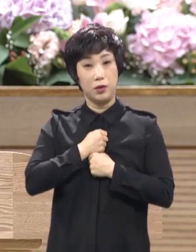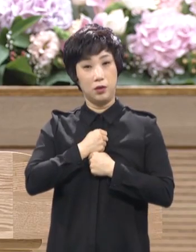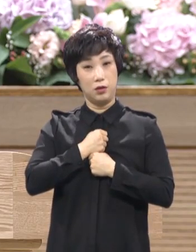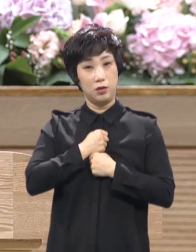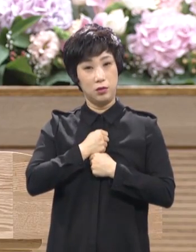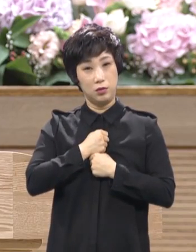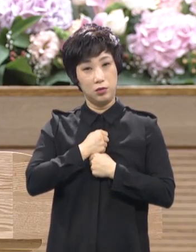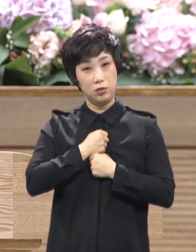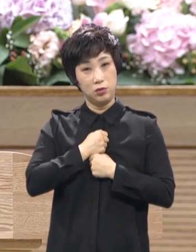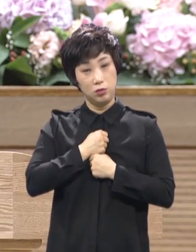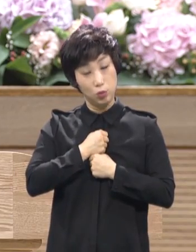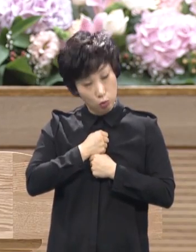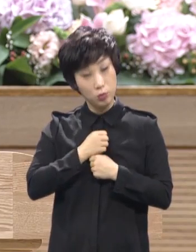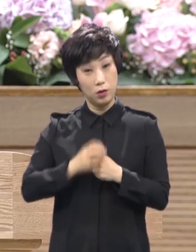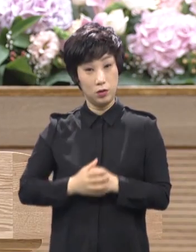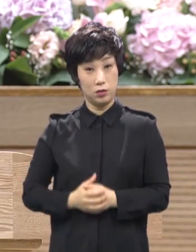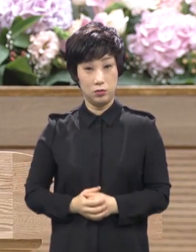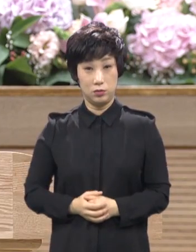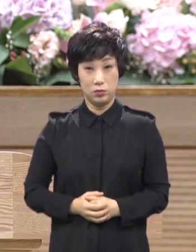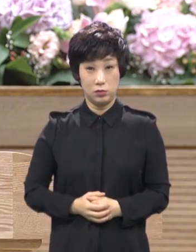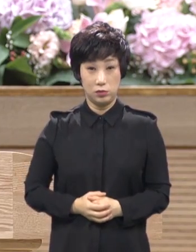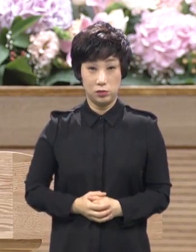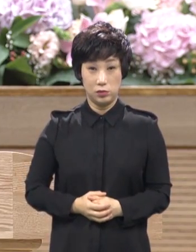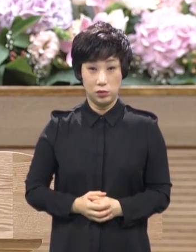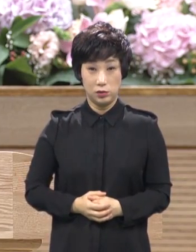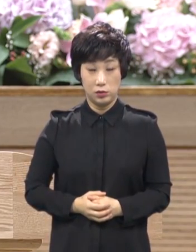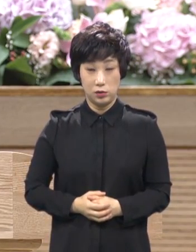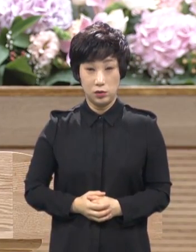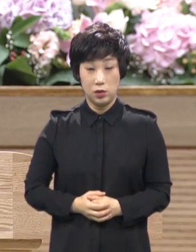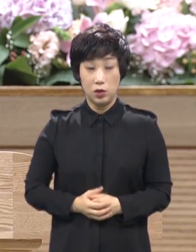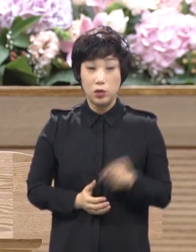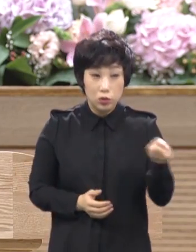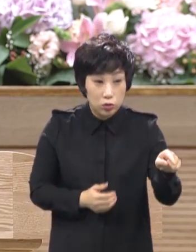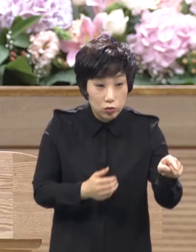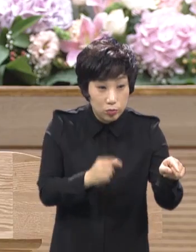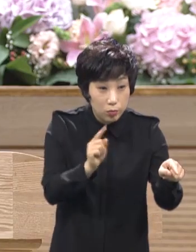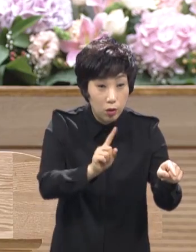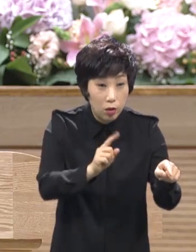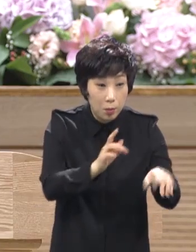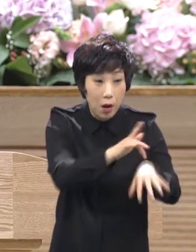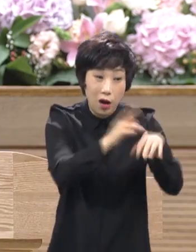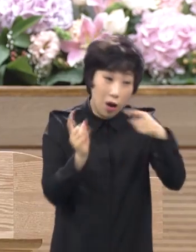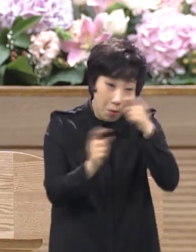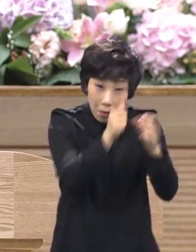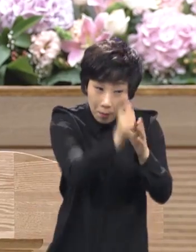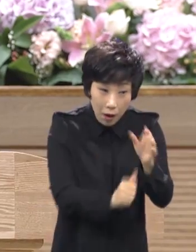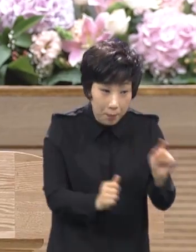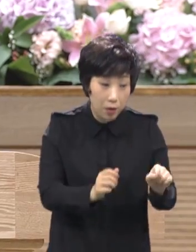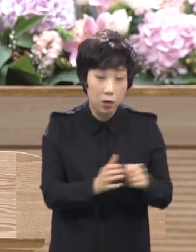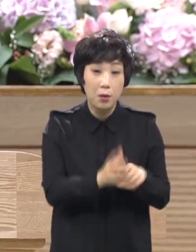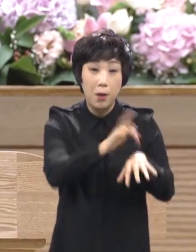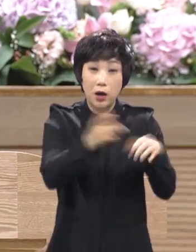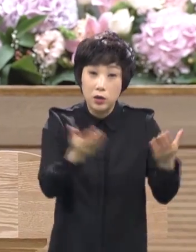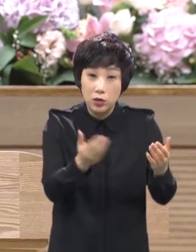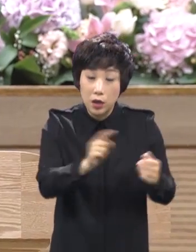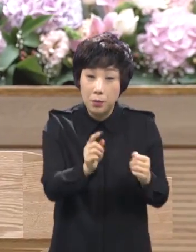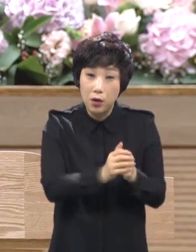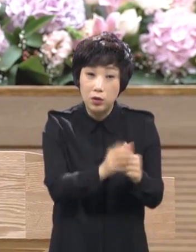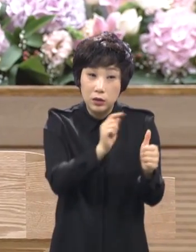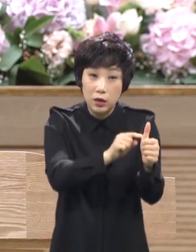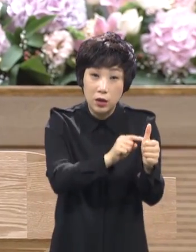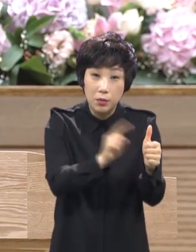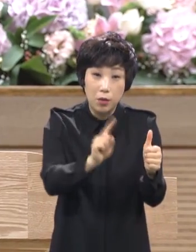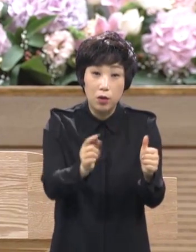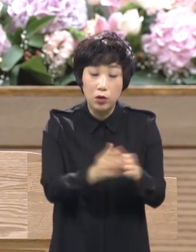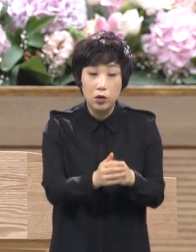않도록 주의하라. 이 사람이 마귀에게 미혹을 받으면 이 마귀 역사가 그 속에서 또